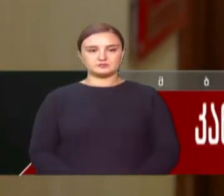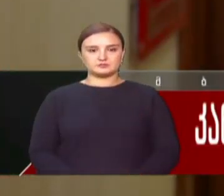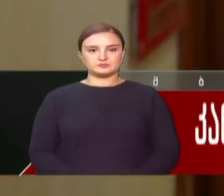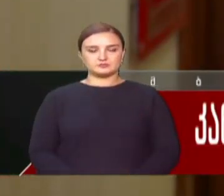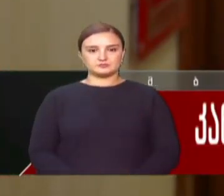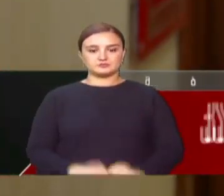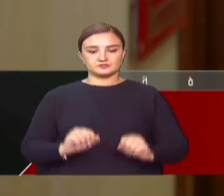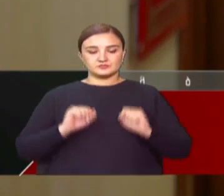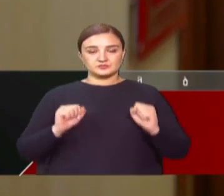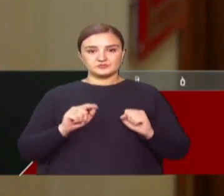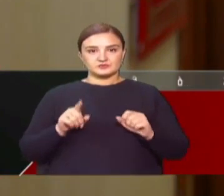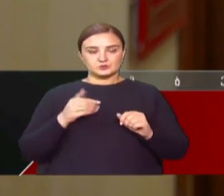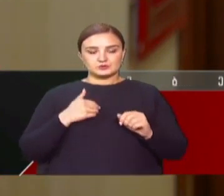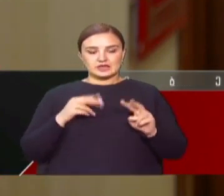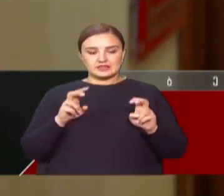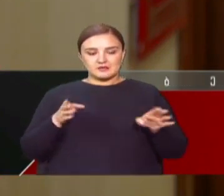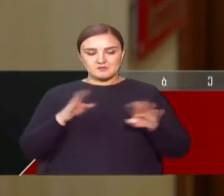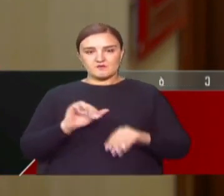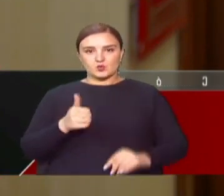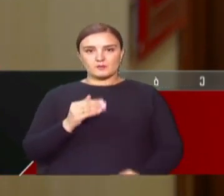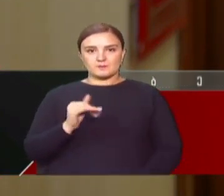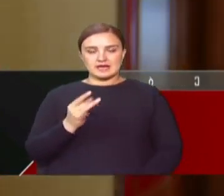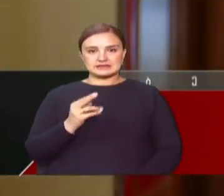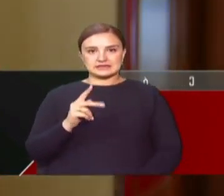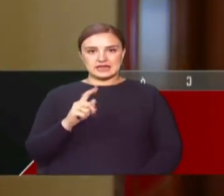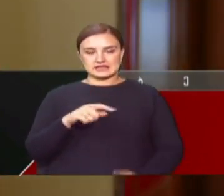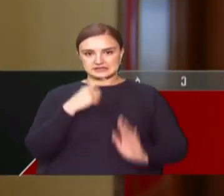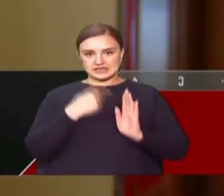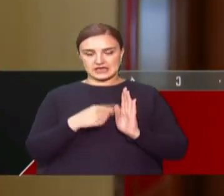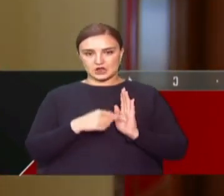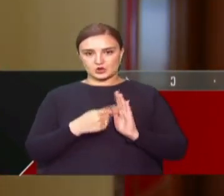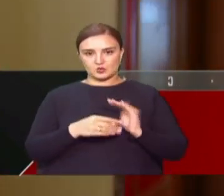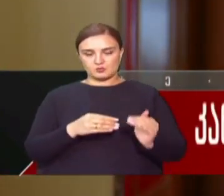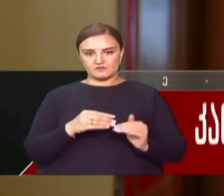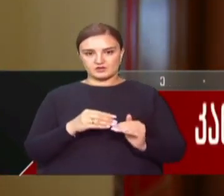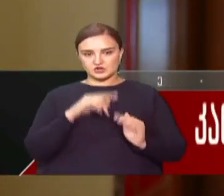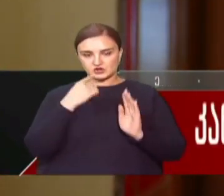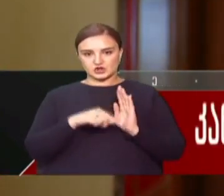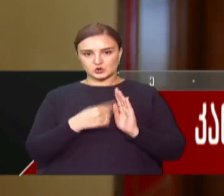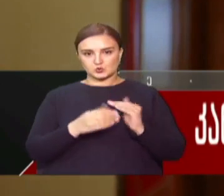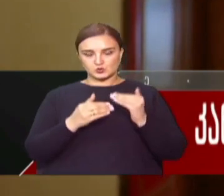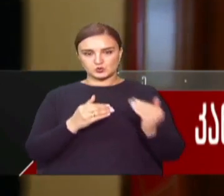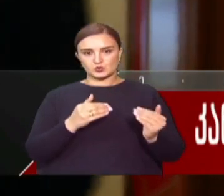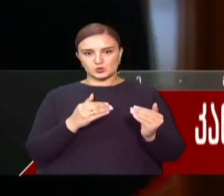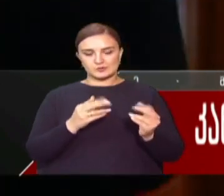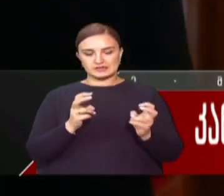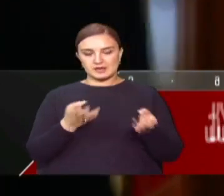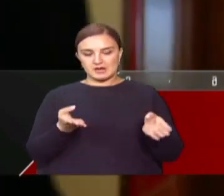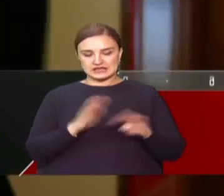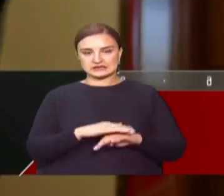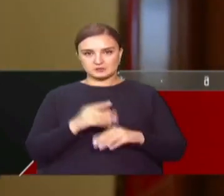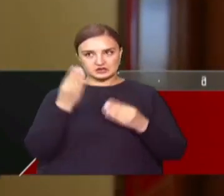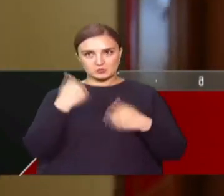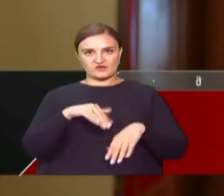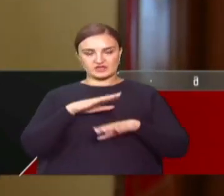iseti mishnovani saketqi rogolis aris magalitad Partsxaladzis agentoba. Partsxaladzis jashobis skandalis gadasapara